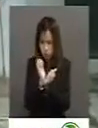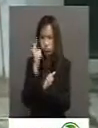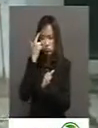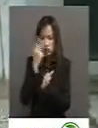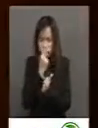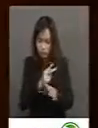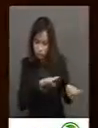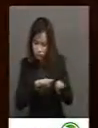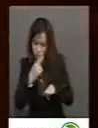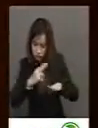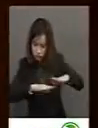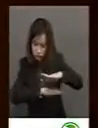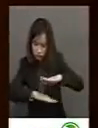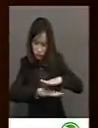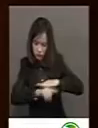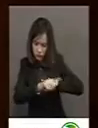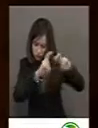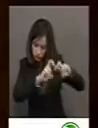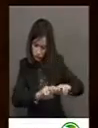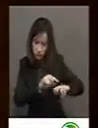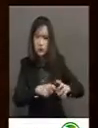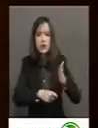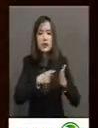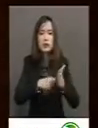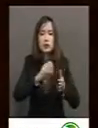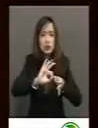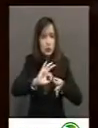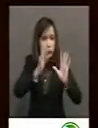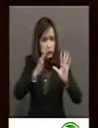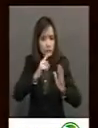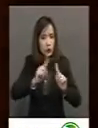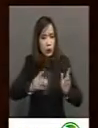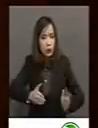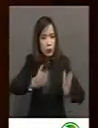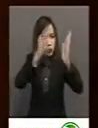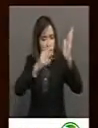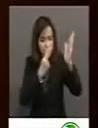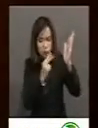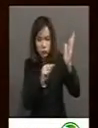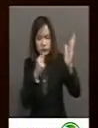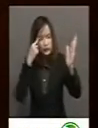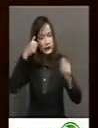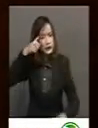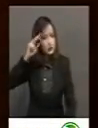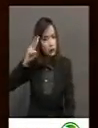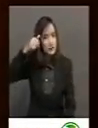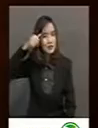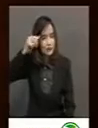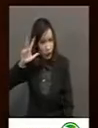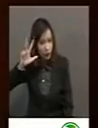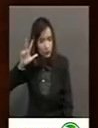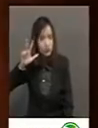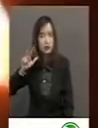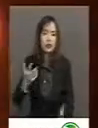สูจน์หาสาเหตุของเพลิงไหม้ส่วนการตรวจสอบโครงสร้างอาคารน่าจะได้ผลการตรวจสอบภายใน 2-3 วันนี้นอกจ